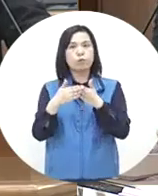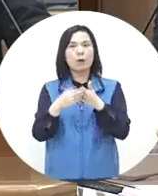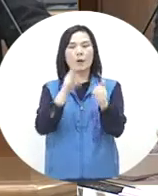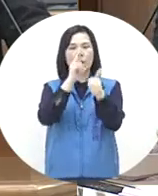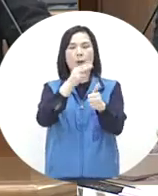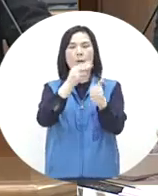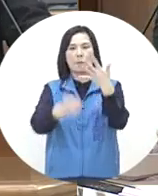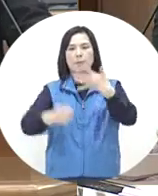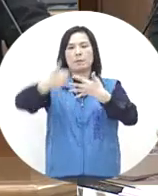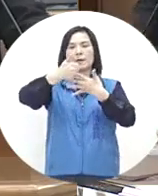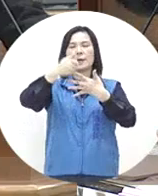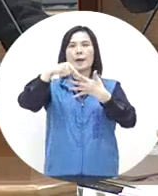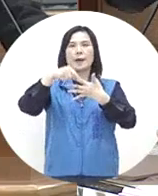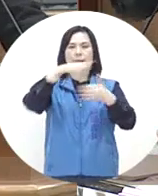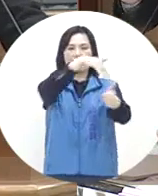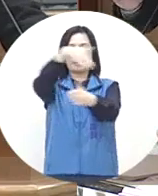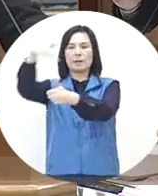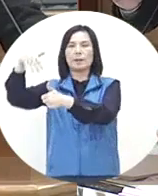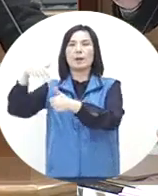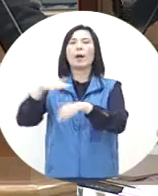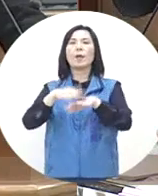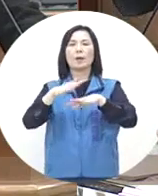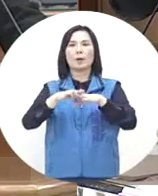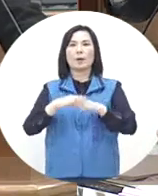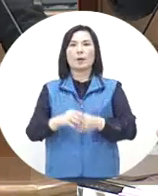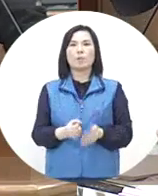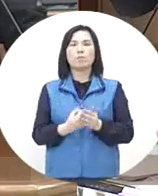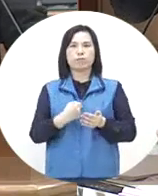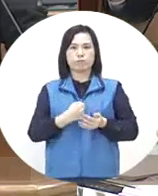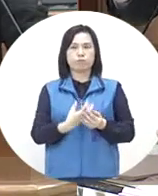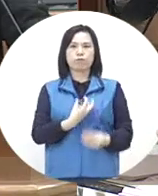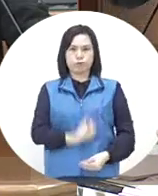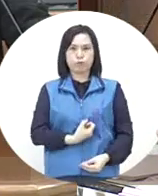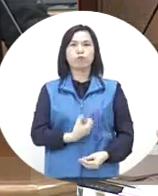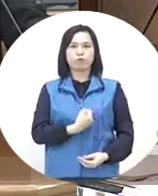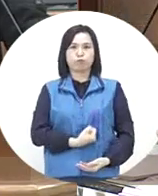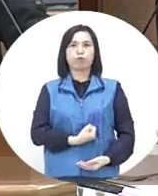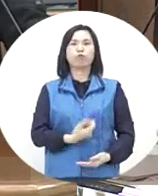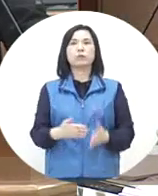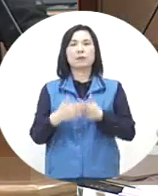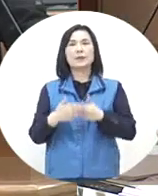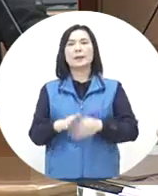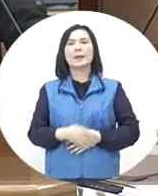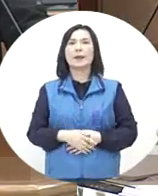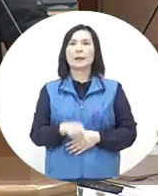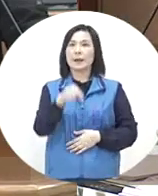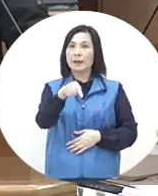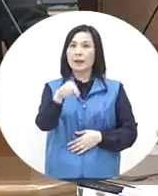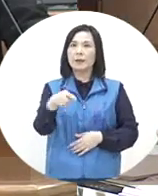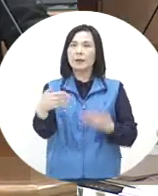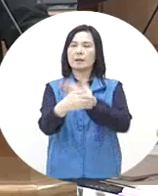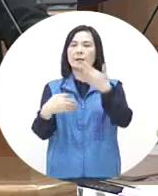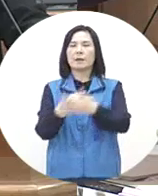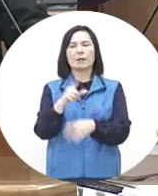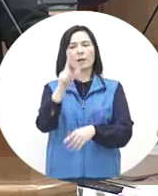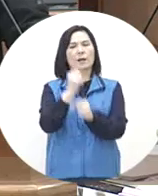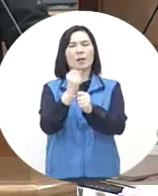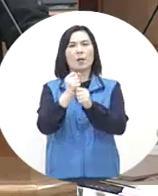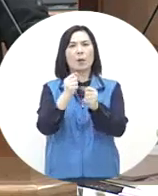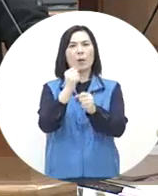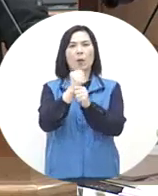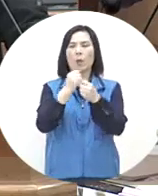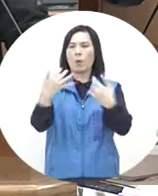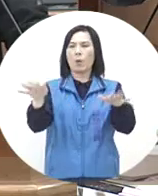来协调各局处，好不好？ 好，一定要决心啊，市长。南势角的交通，就新南路那一条， 对啊， 上下班太塞了，